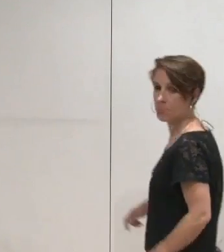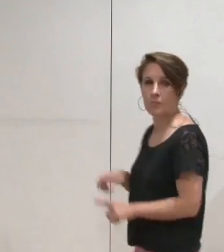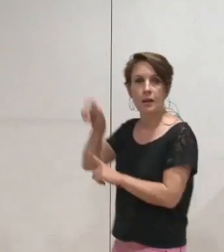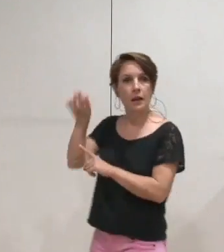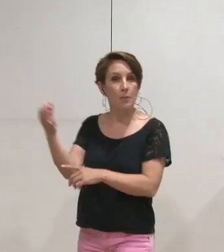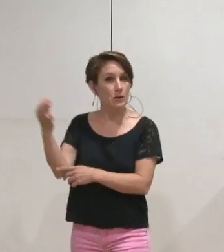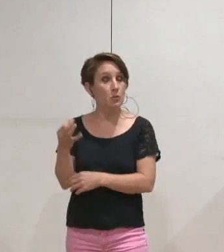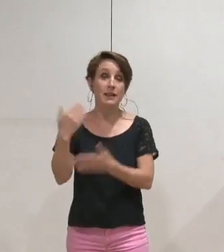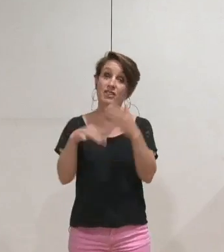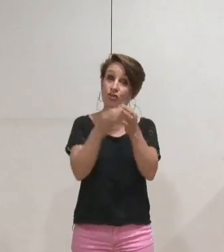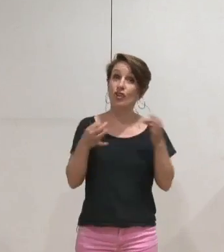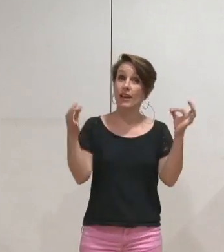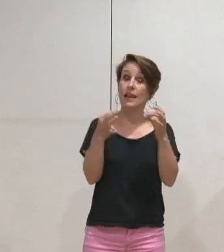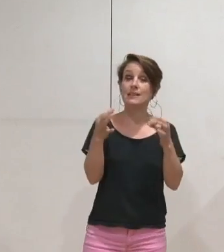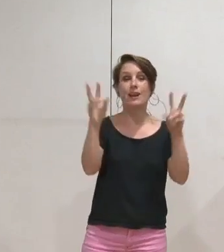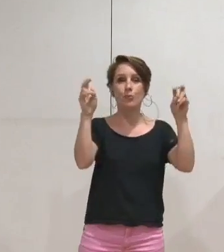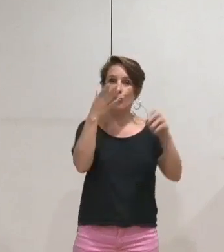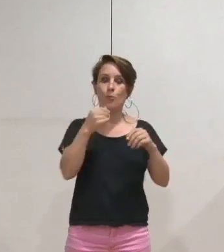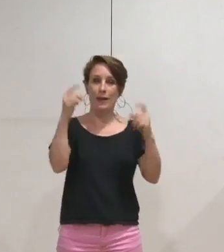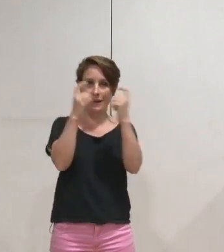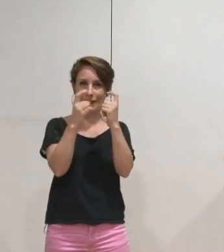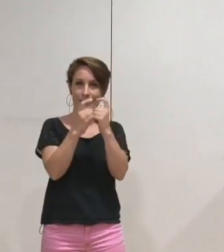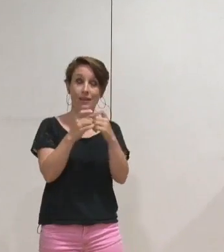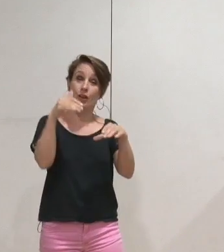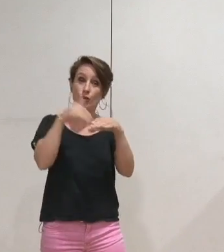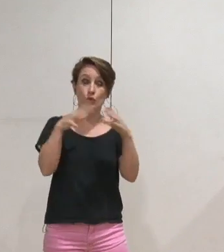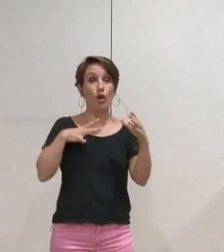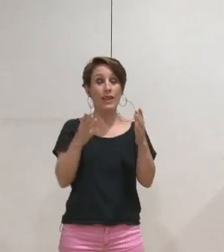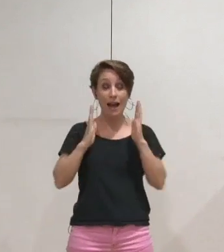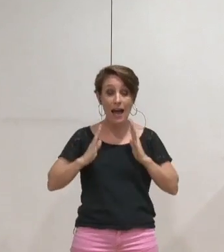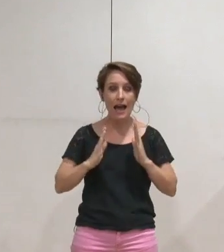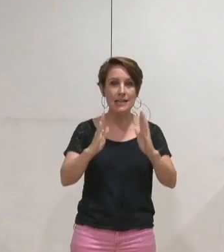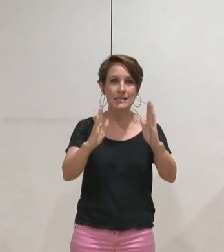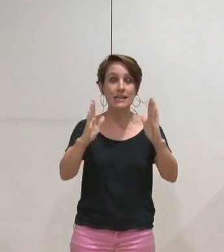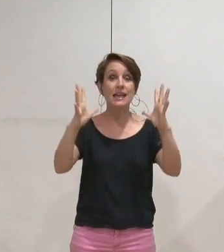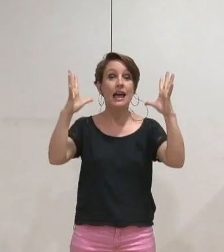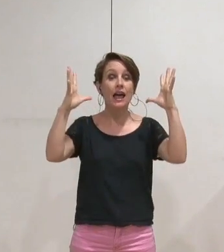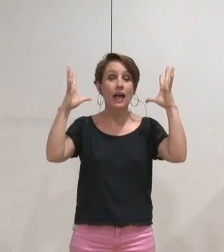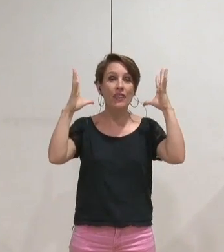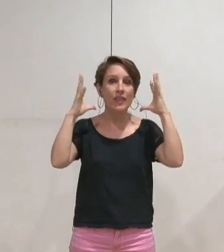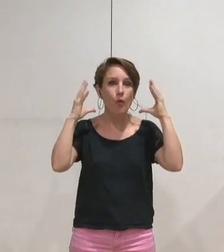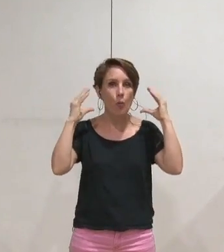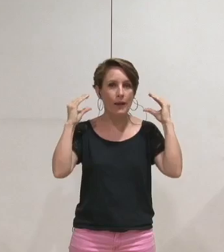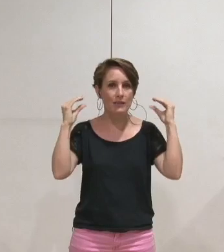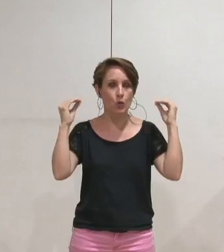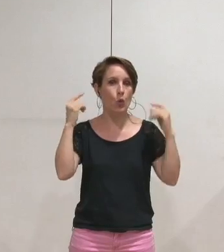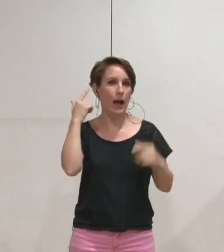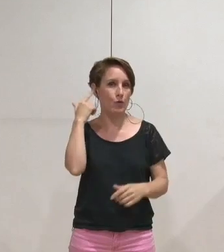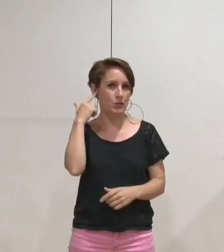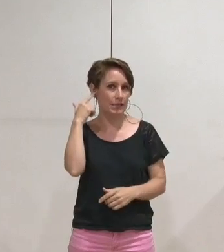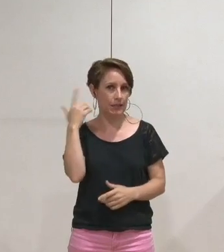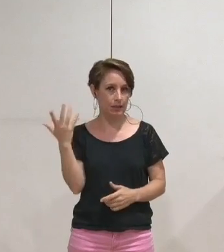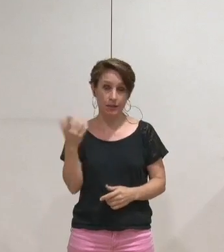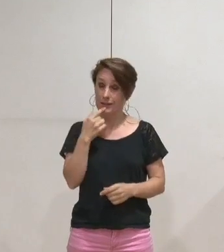musiques amplifié et bien on avait un sas de décompression acoustique ça m'épatete un petit peu ça veut dire que si au bout d'une